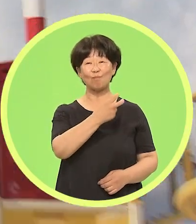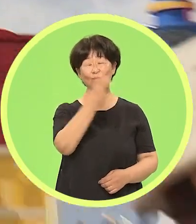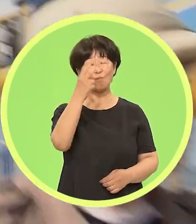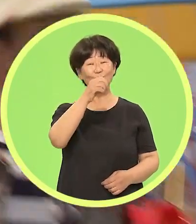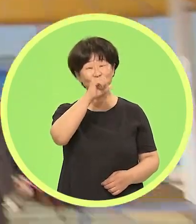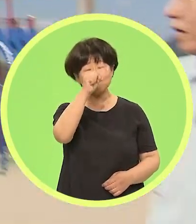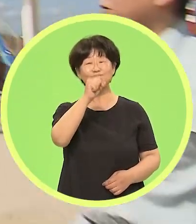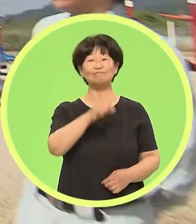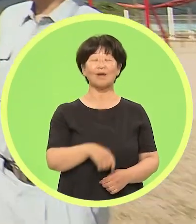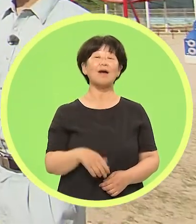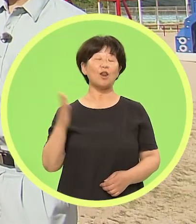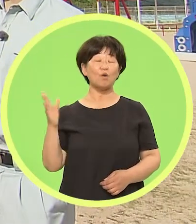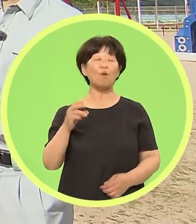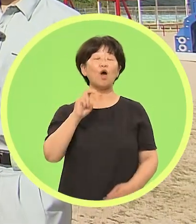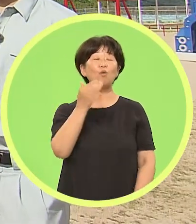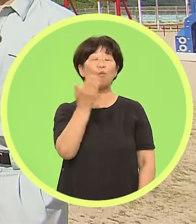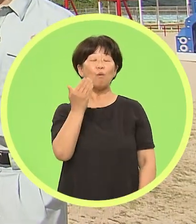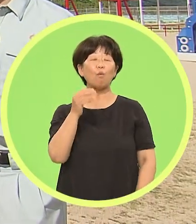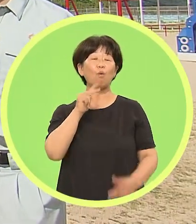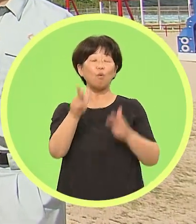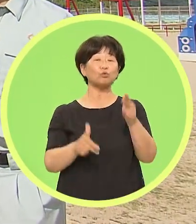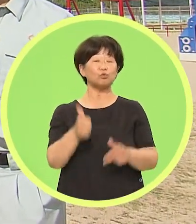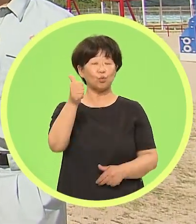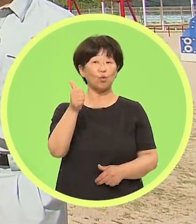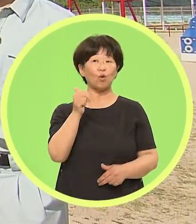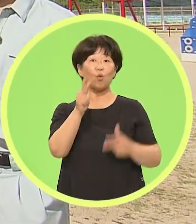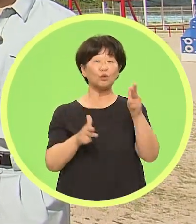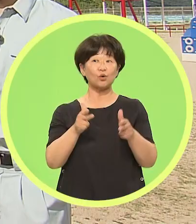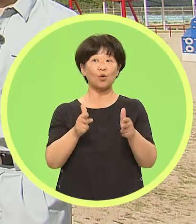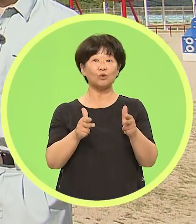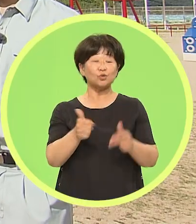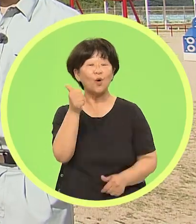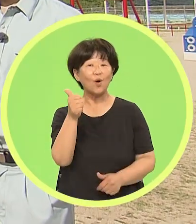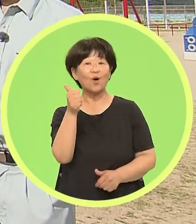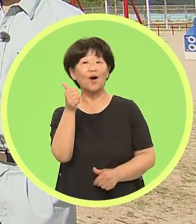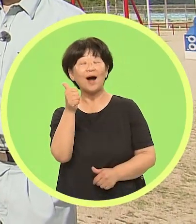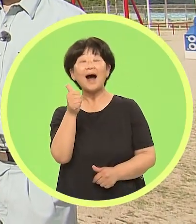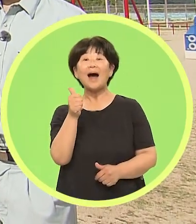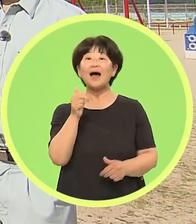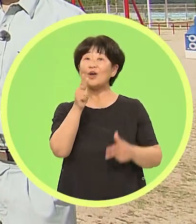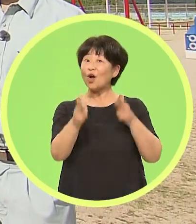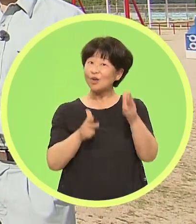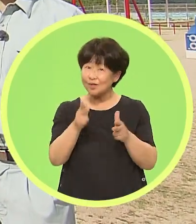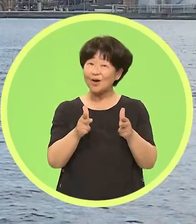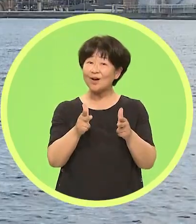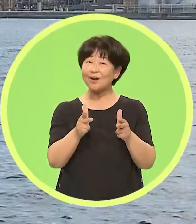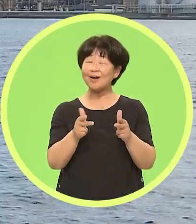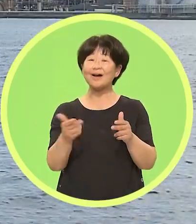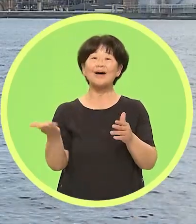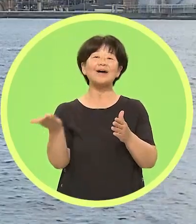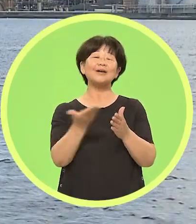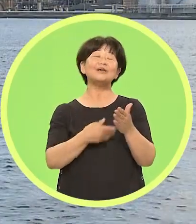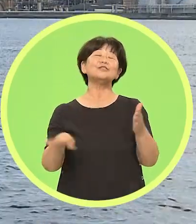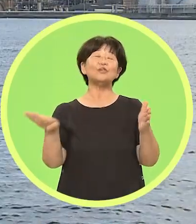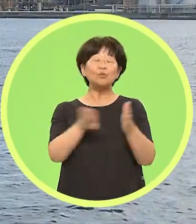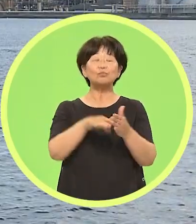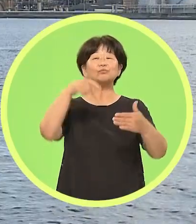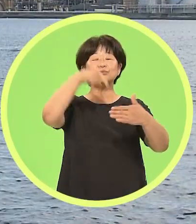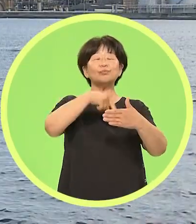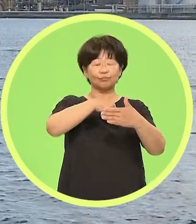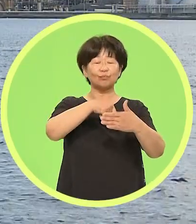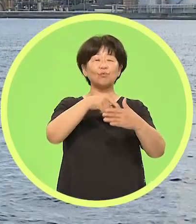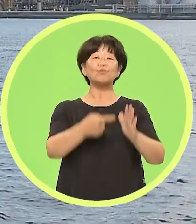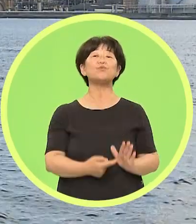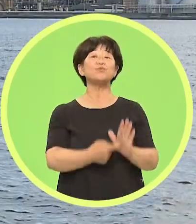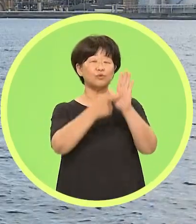ね。彼はロボボ工場長です。 工場長ってことは工場だ。 瀬戸内地域